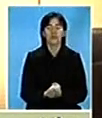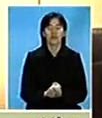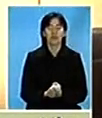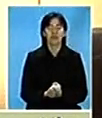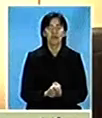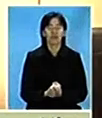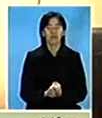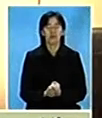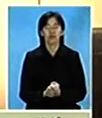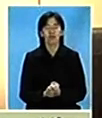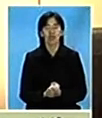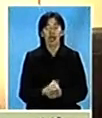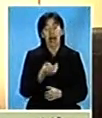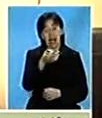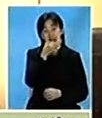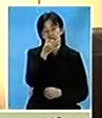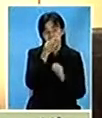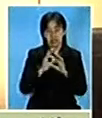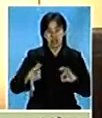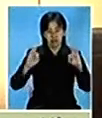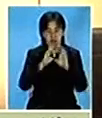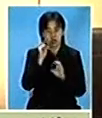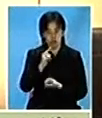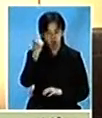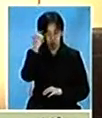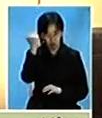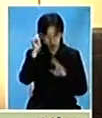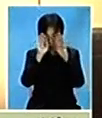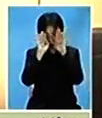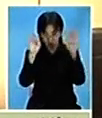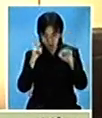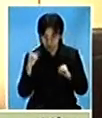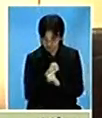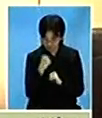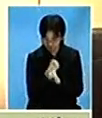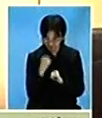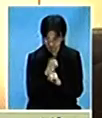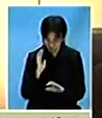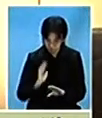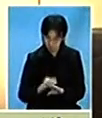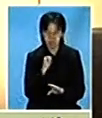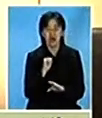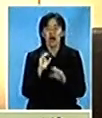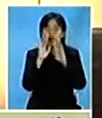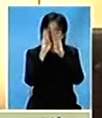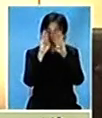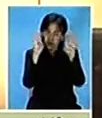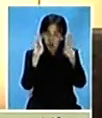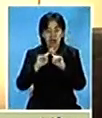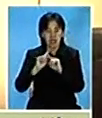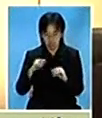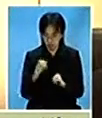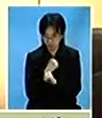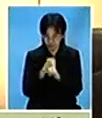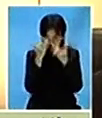ชีพเป็นการประกอบวิชาชีพที่ต้องอาศัยความรู้การฝึกฝนทักษะและประสบการณ์ชั้นสูง